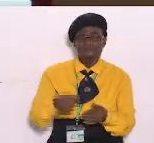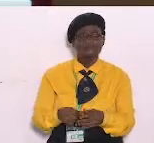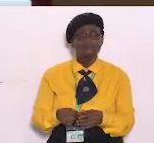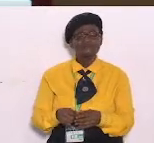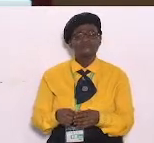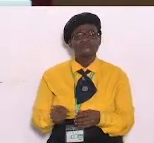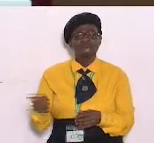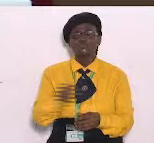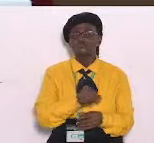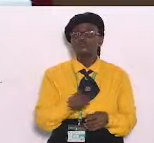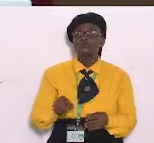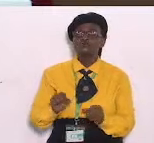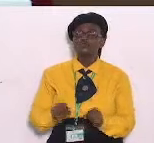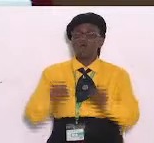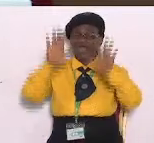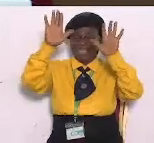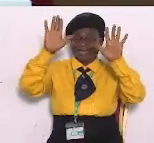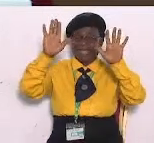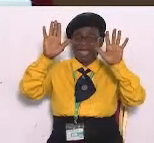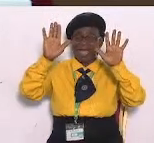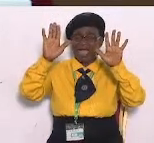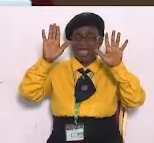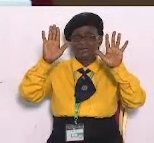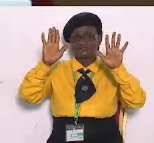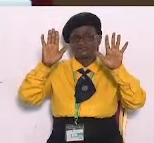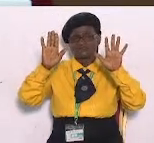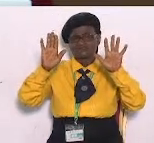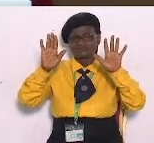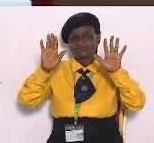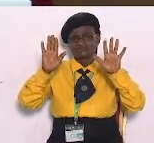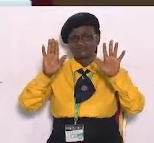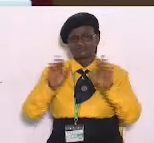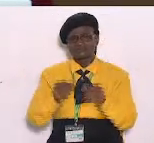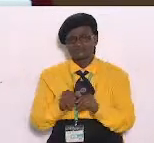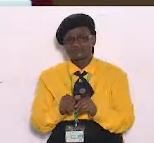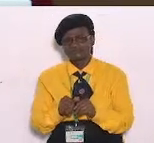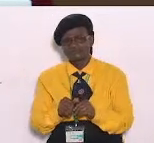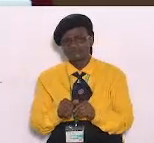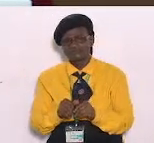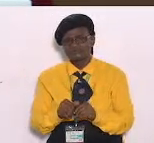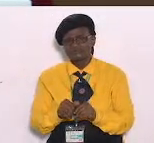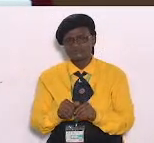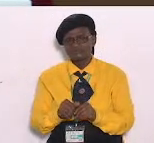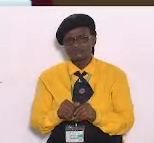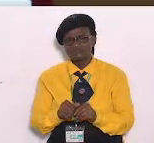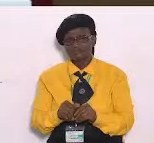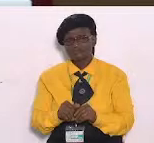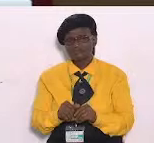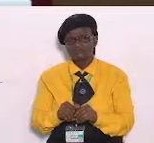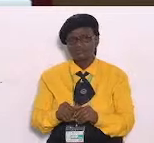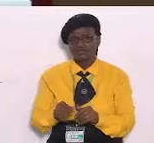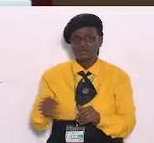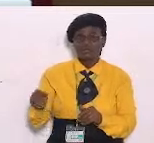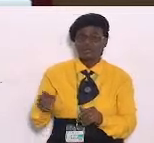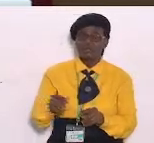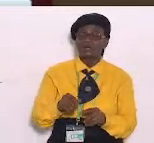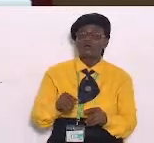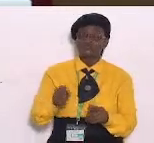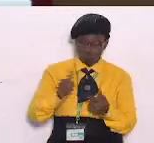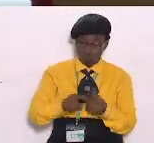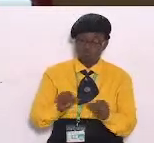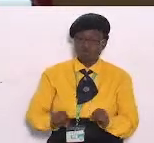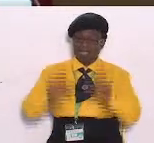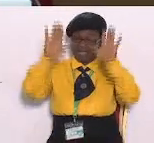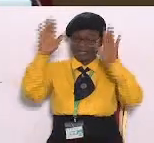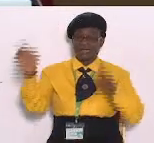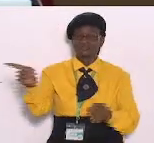tuer vous devez lever les mains et ce que tu dois dire c'est